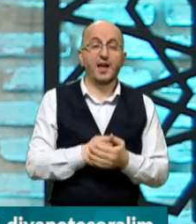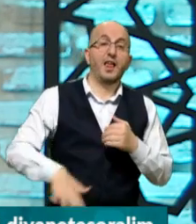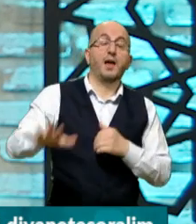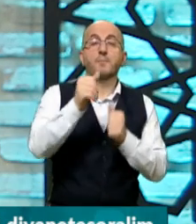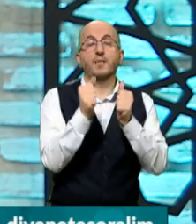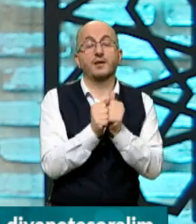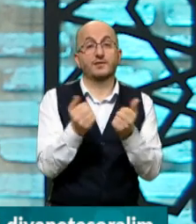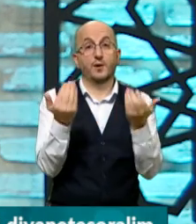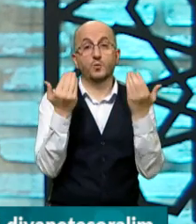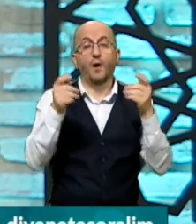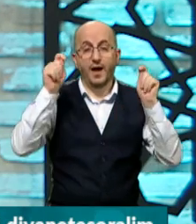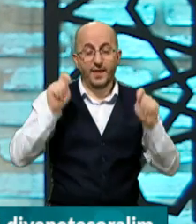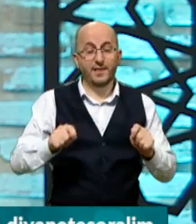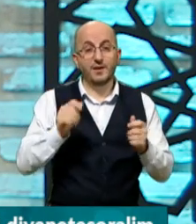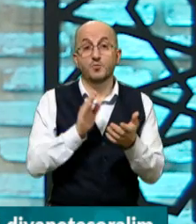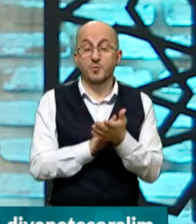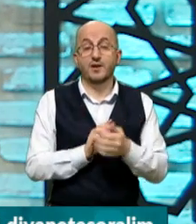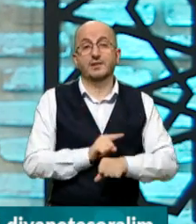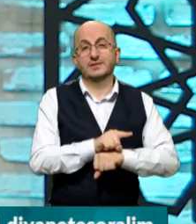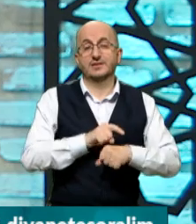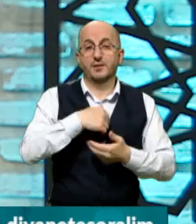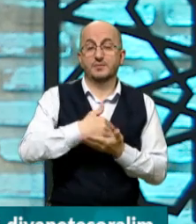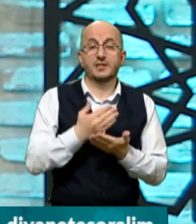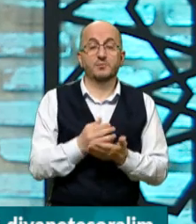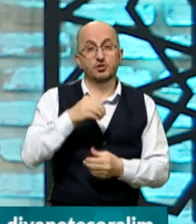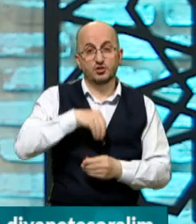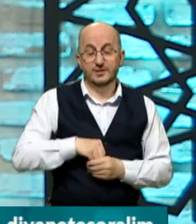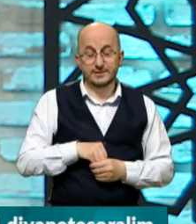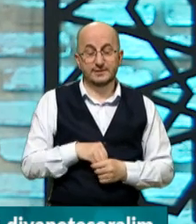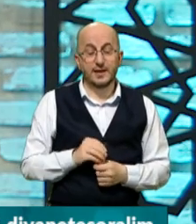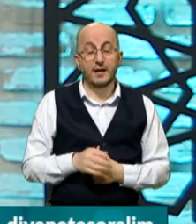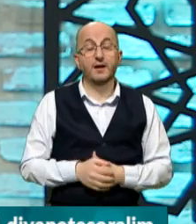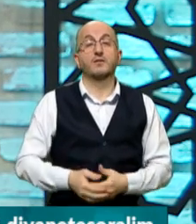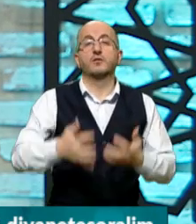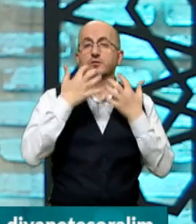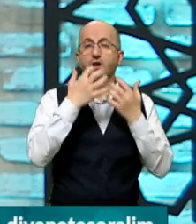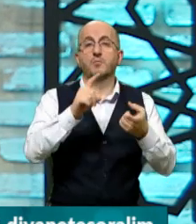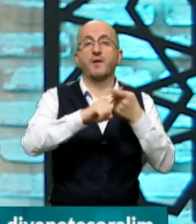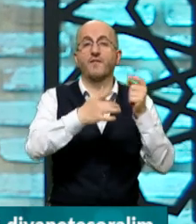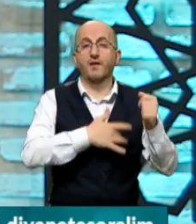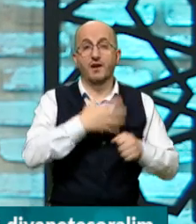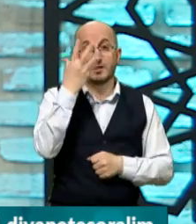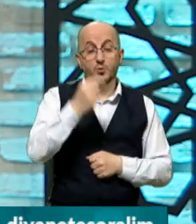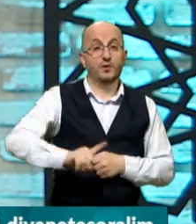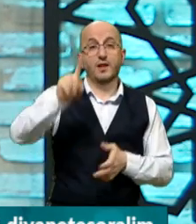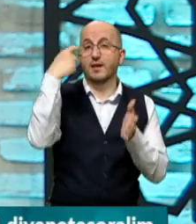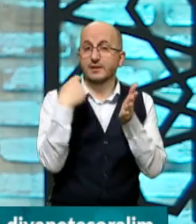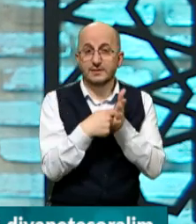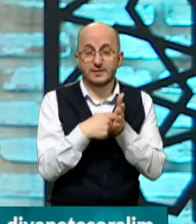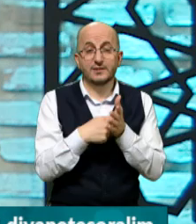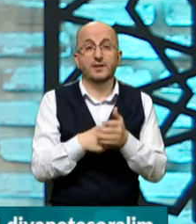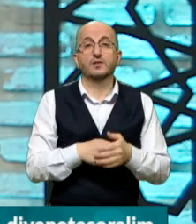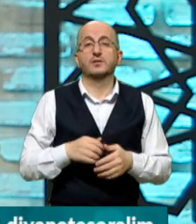birlikte dua edelim şu mübarek zaman dilimi içerisinde. Rahman ve Rahim olan Allah'ın adıyla